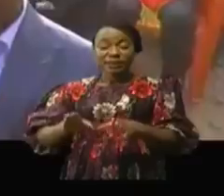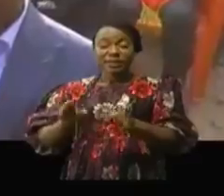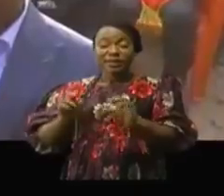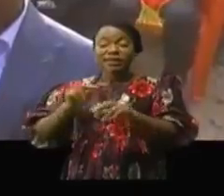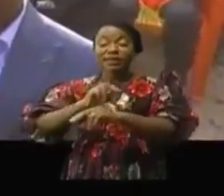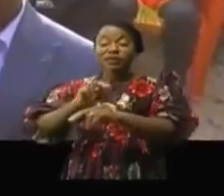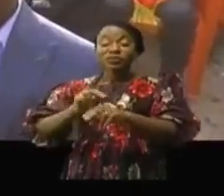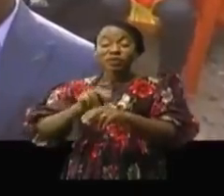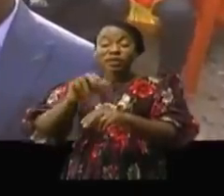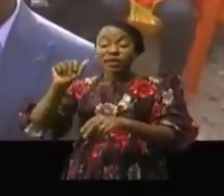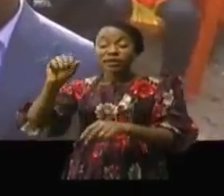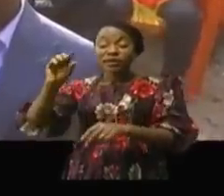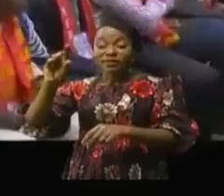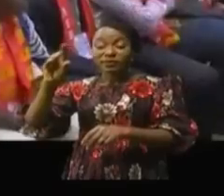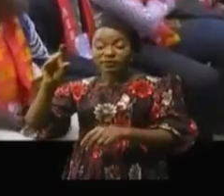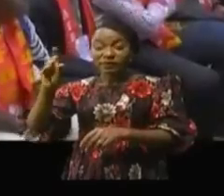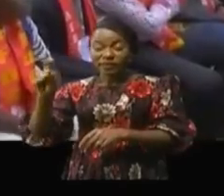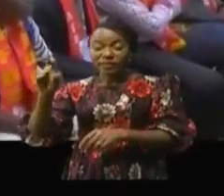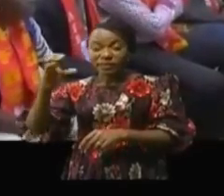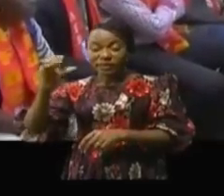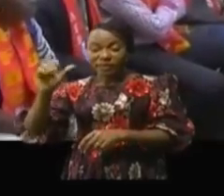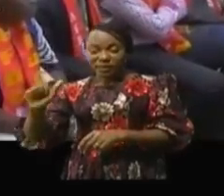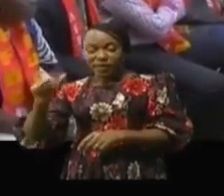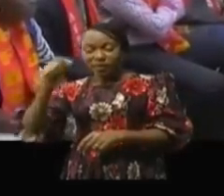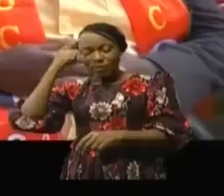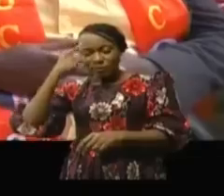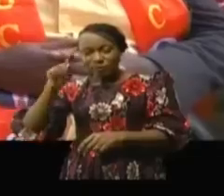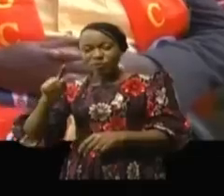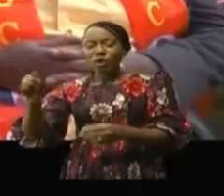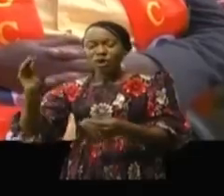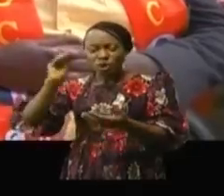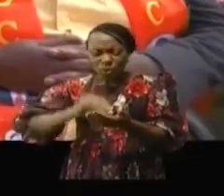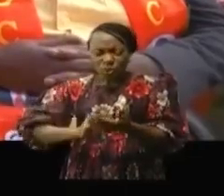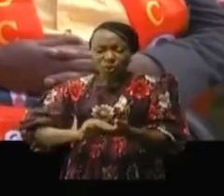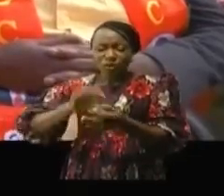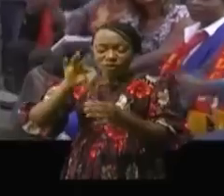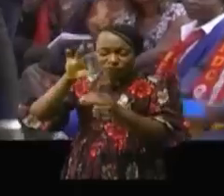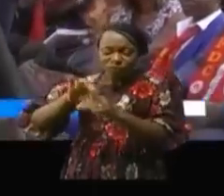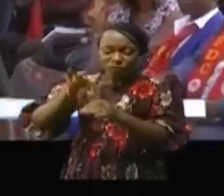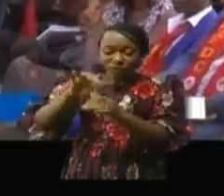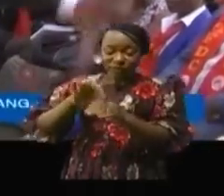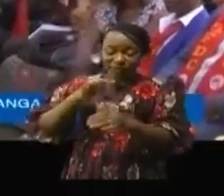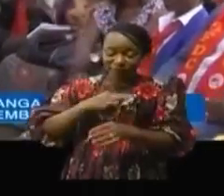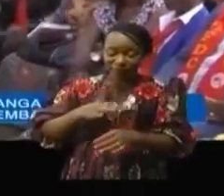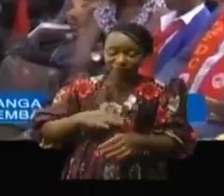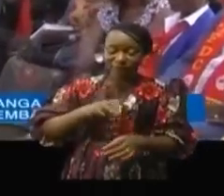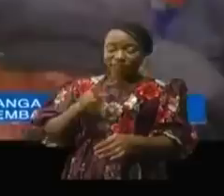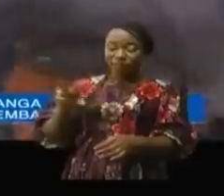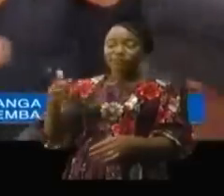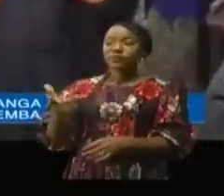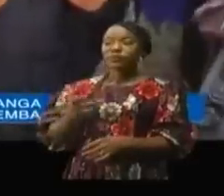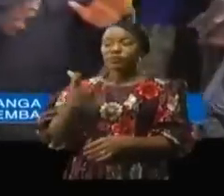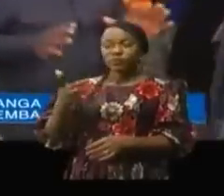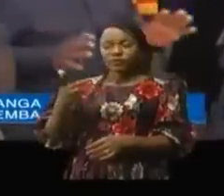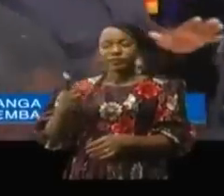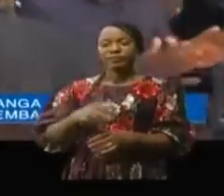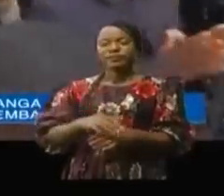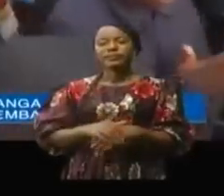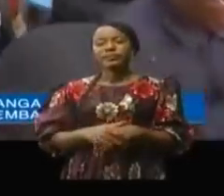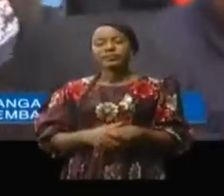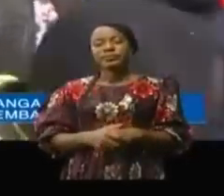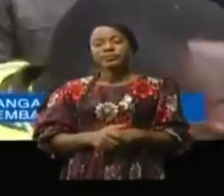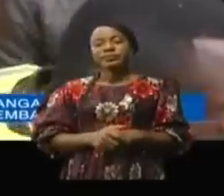regroupement AFDCA de mouiller le maillot pour faire réélire Félix Antoine Tshisekedi Tshilombo en 2023.